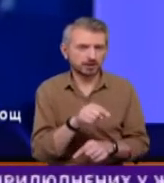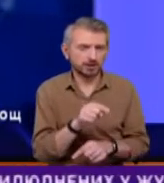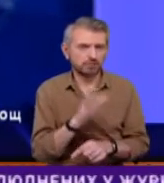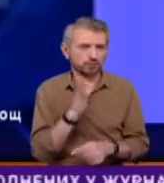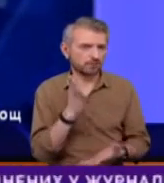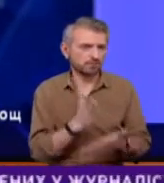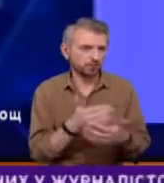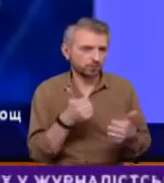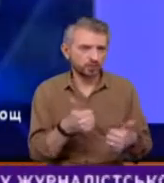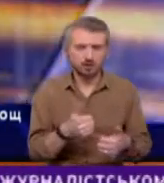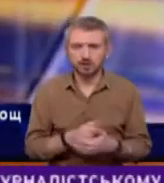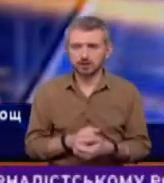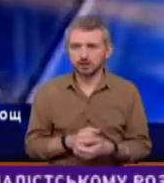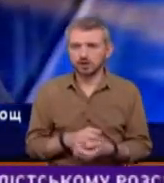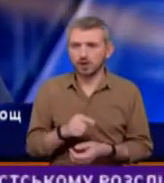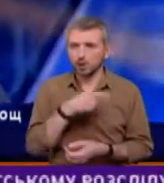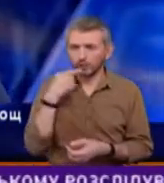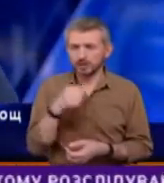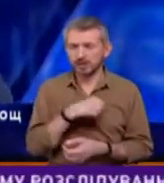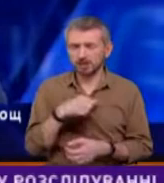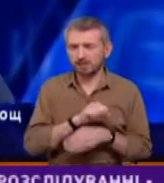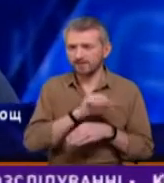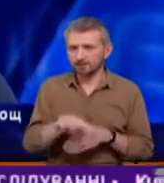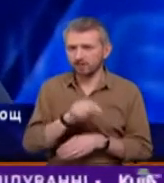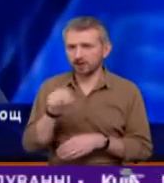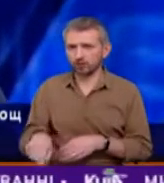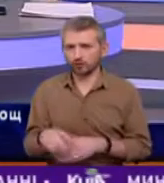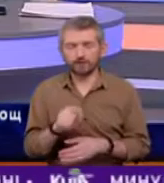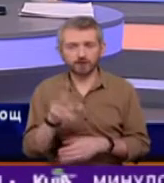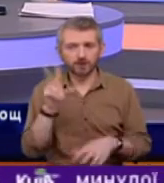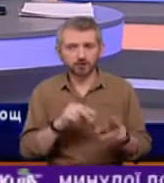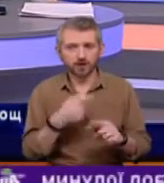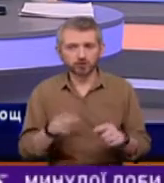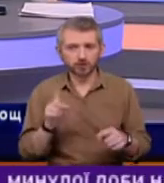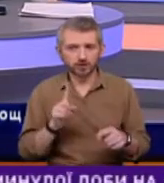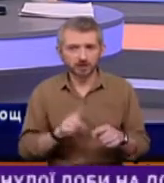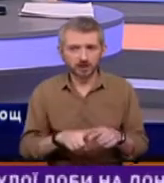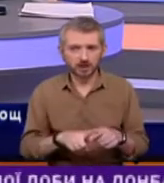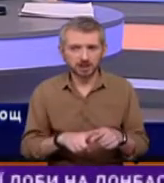хочете Росія сказати... сама її сюди відправила для того, щоб вона... Тобто ви вважаєте, що це якби